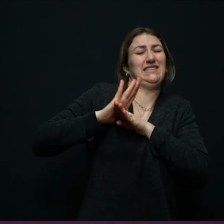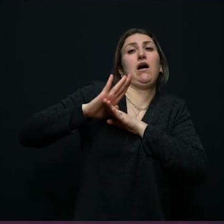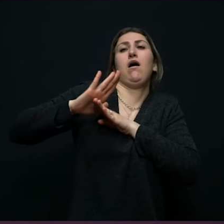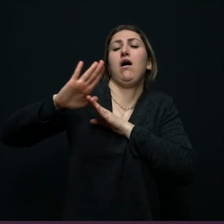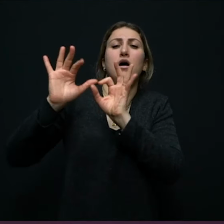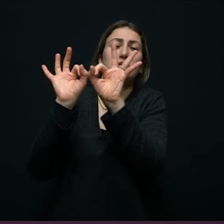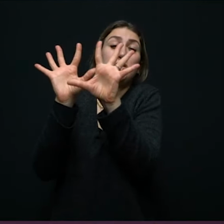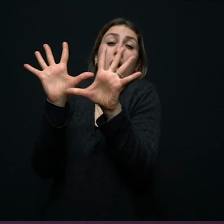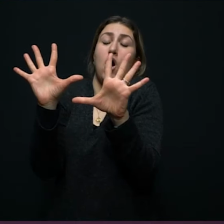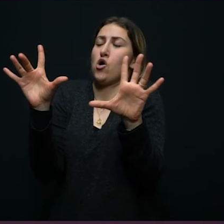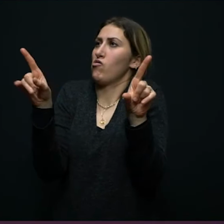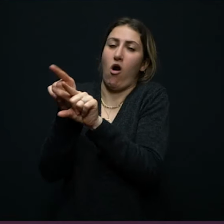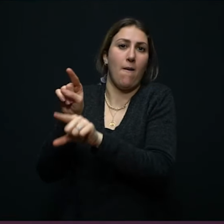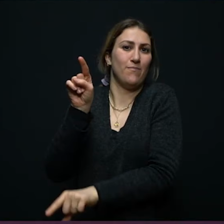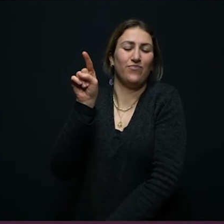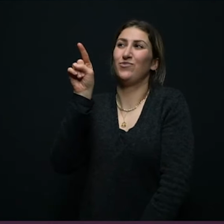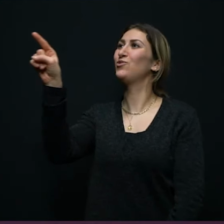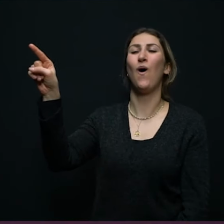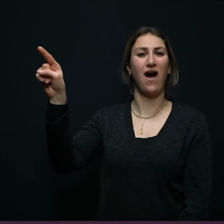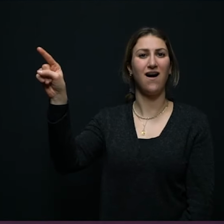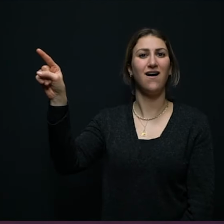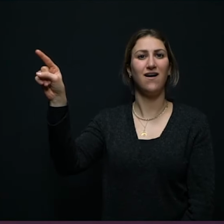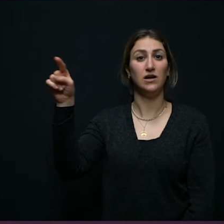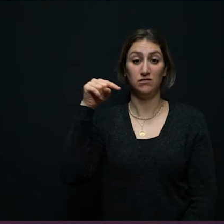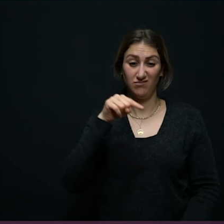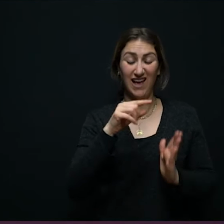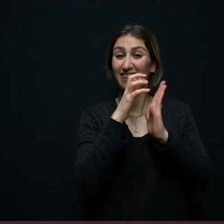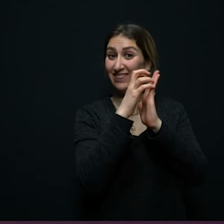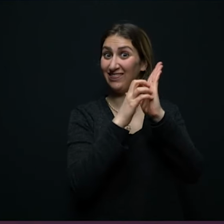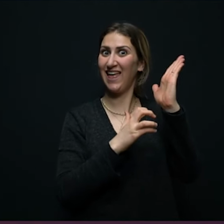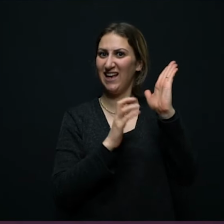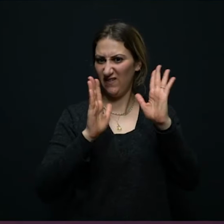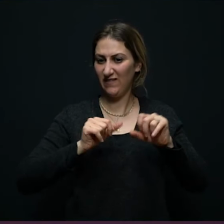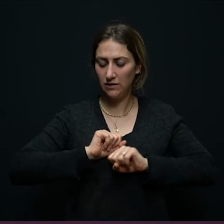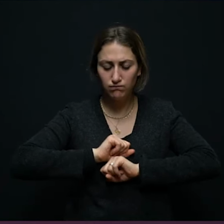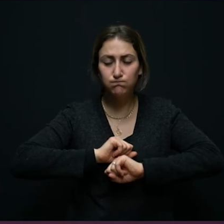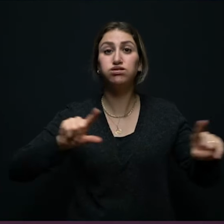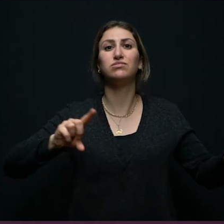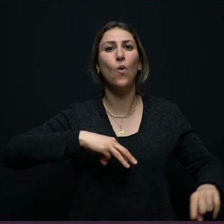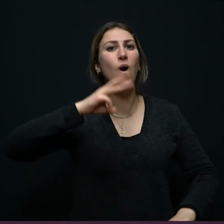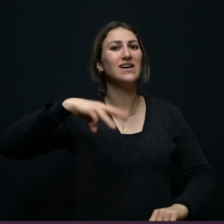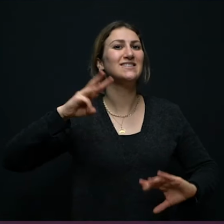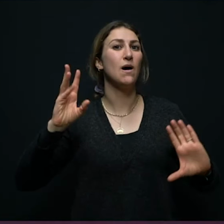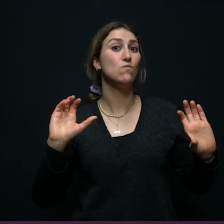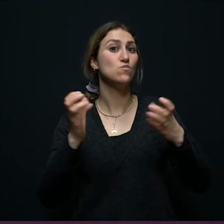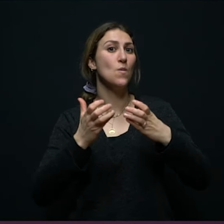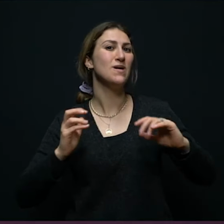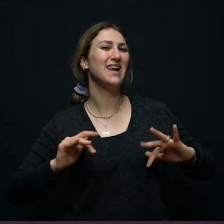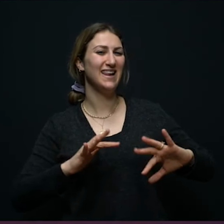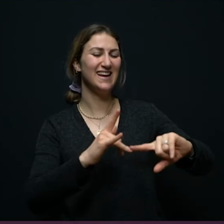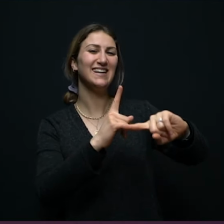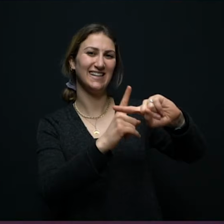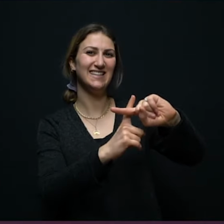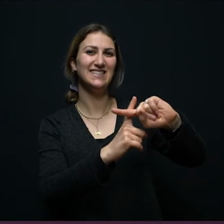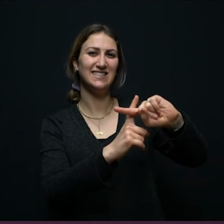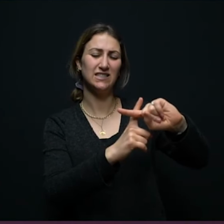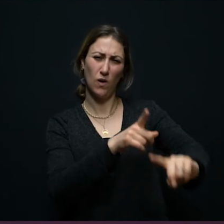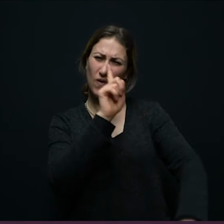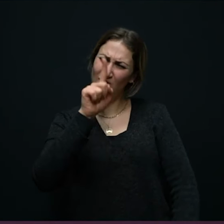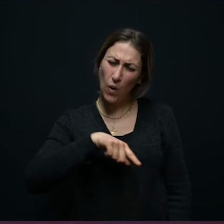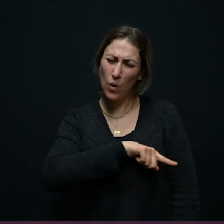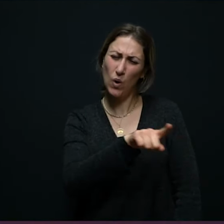montre-moi davantage da sainteté jour après jour vous pouvez dire adieu dans votre prière